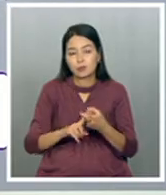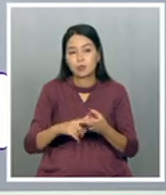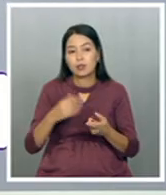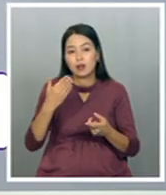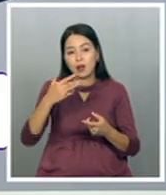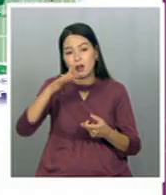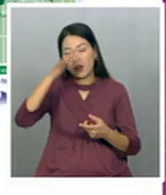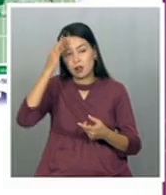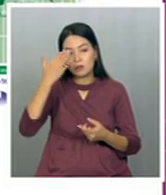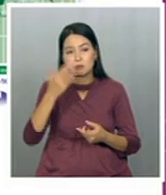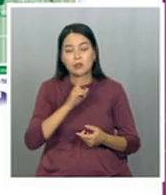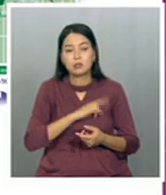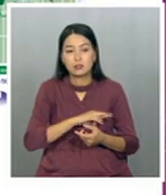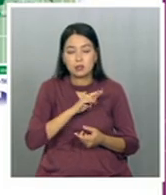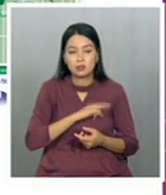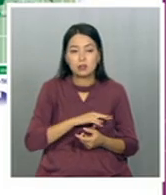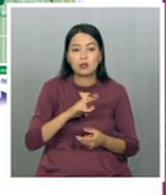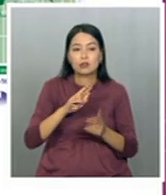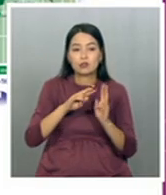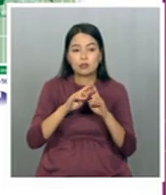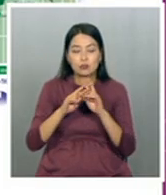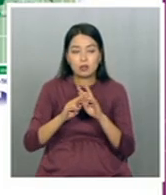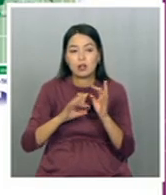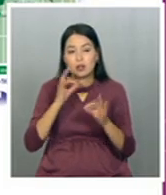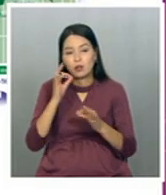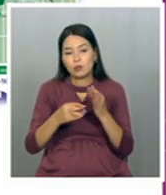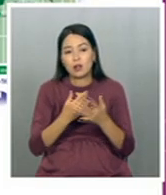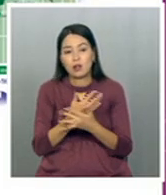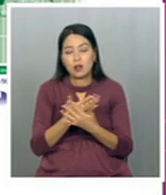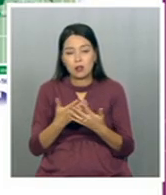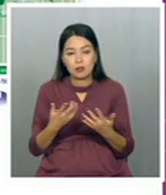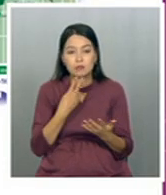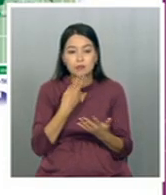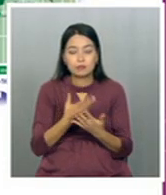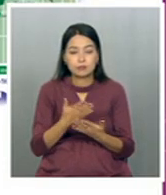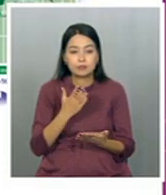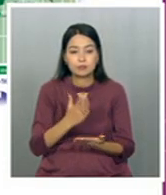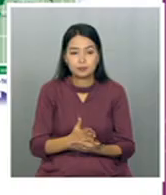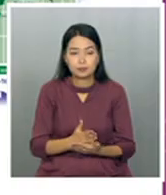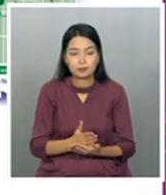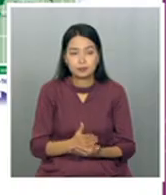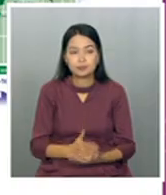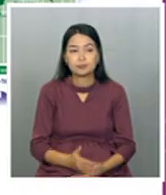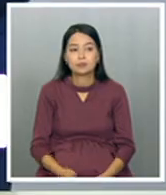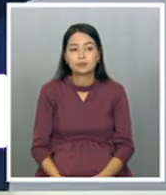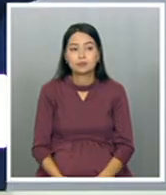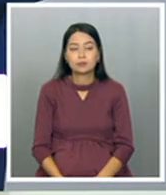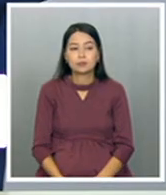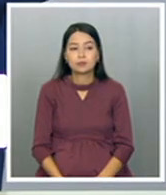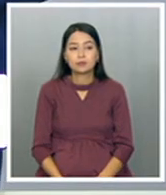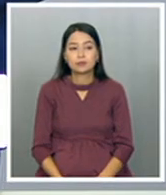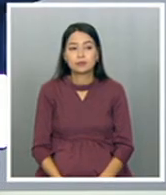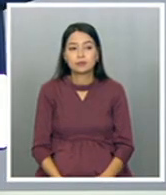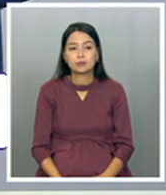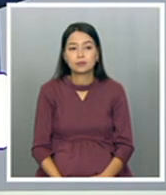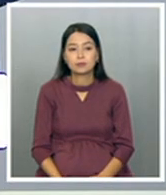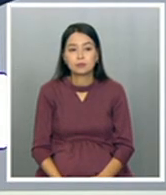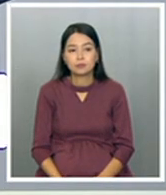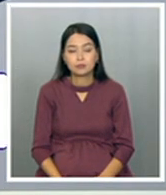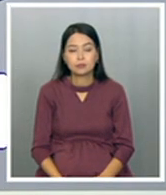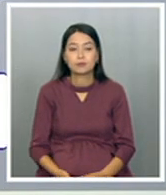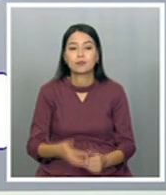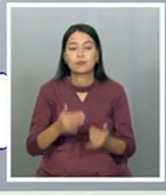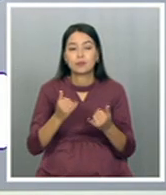сферасындағы жұлдыздардың шоғы әртүрлі көрінетінін біз қарастырдық. Енді бақылаушы шығысқа қарай жылжыған